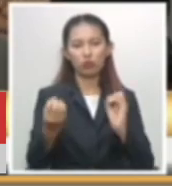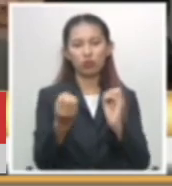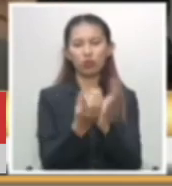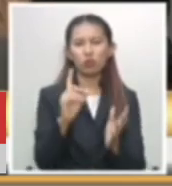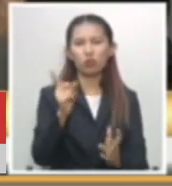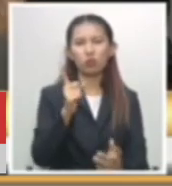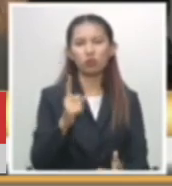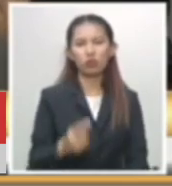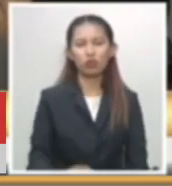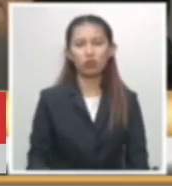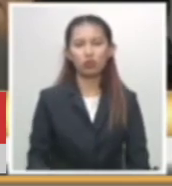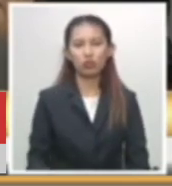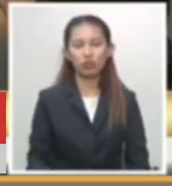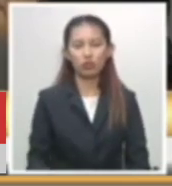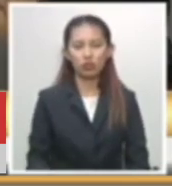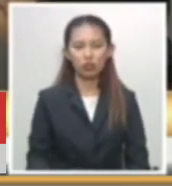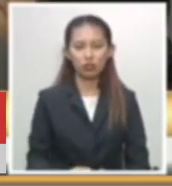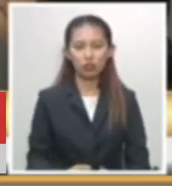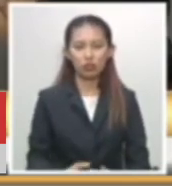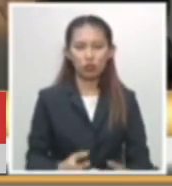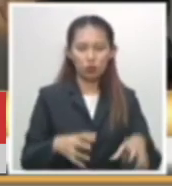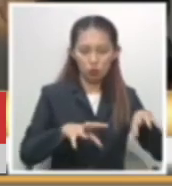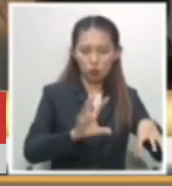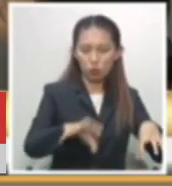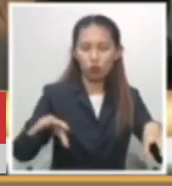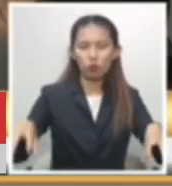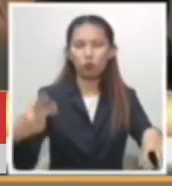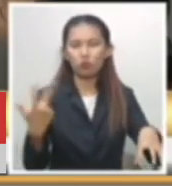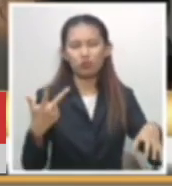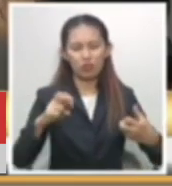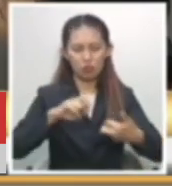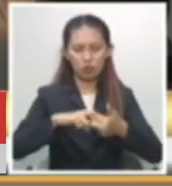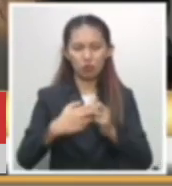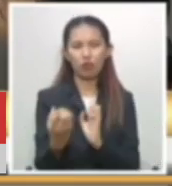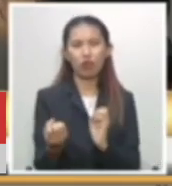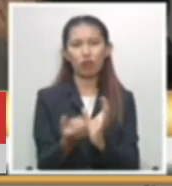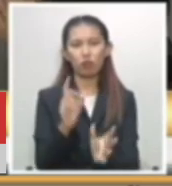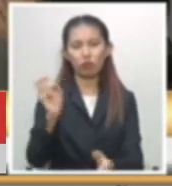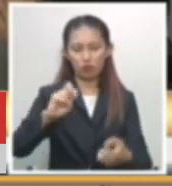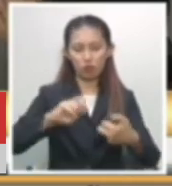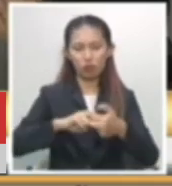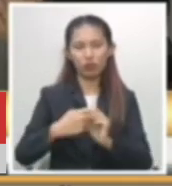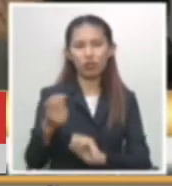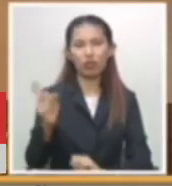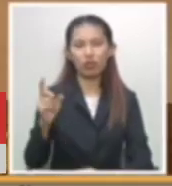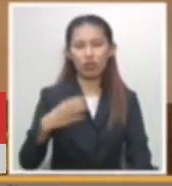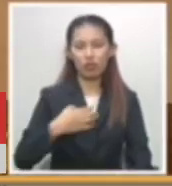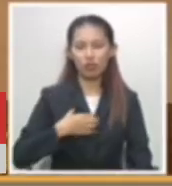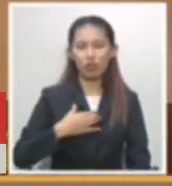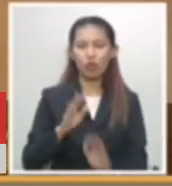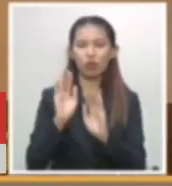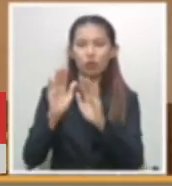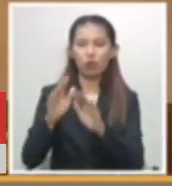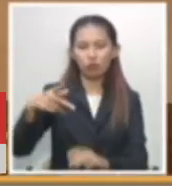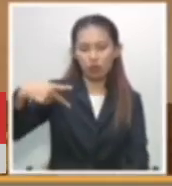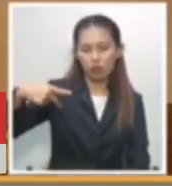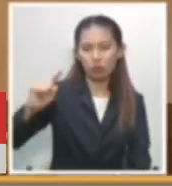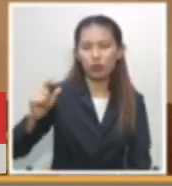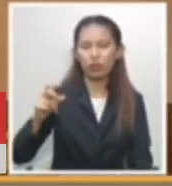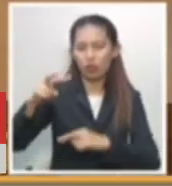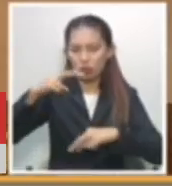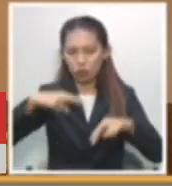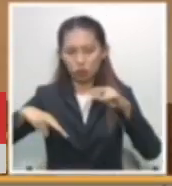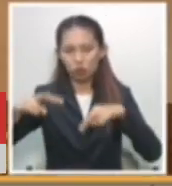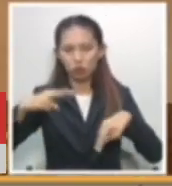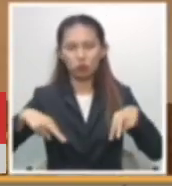นาจทั้ง3อำนาจฝากท่านประธานครับให้ไปจัดอภิปรายเชิญนักวิชาการสังคาย